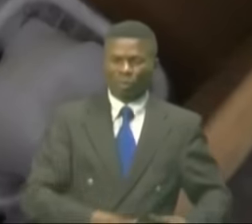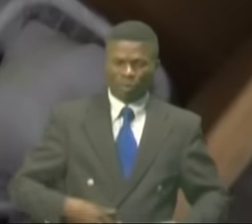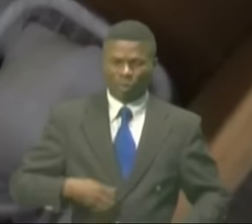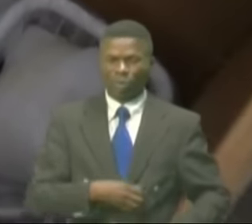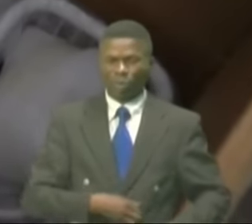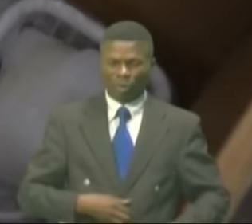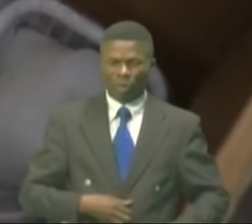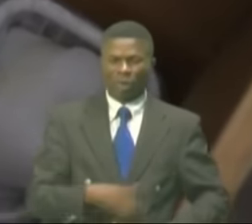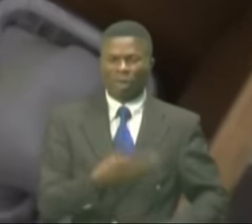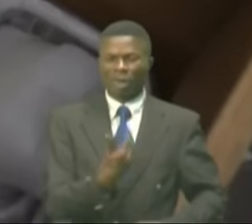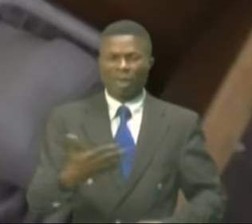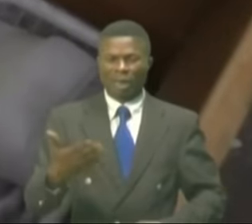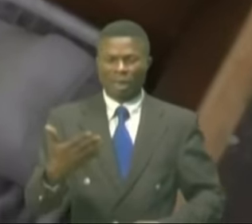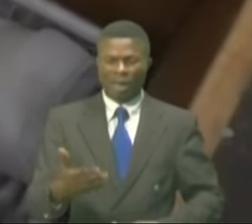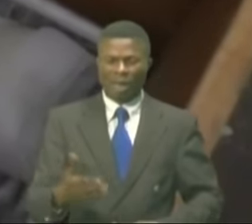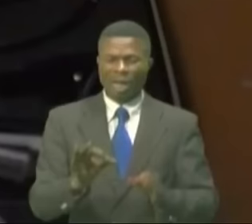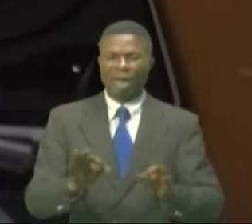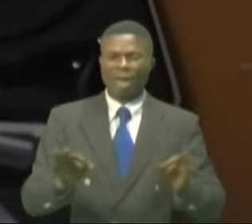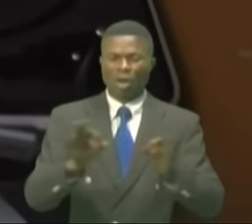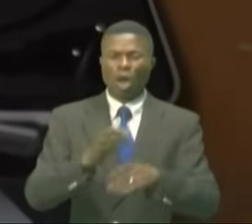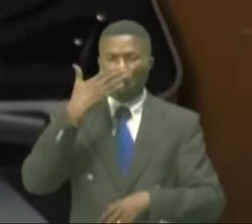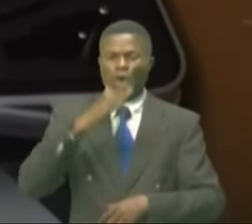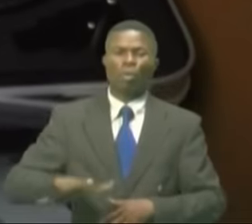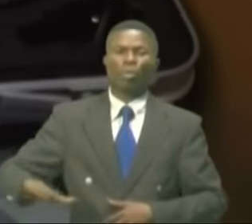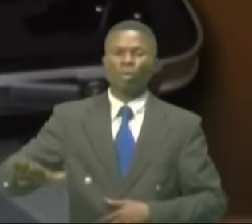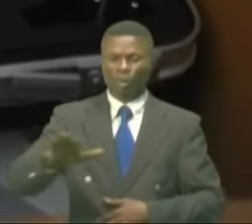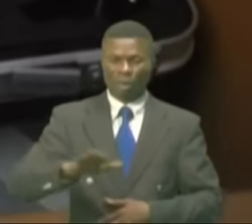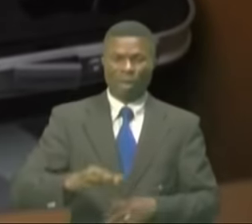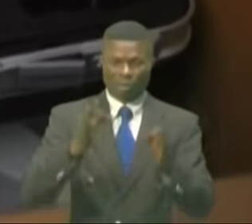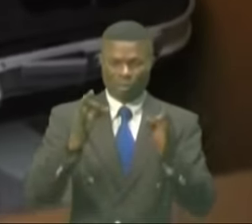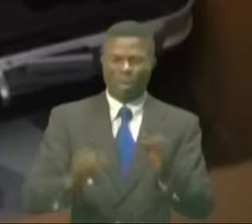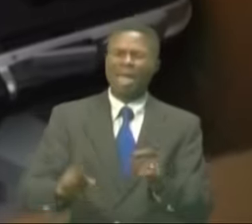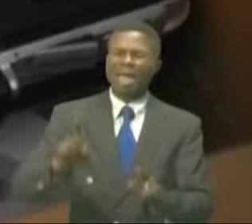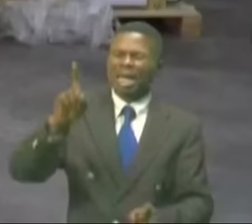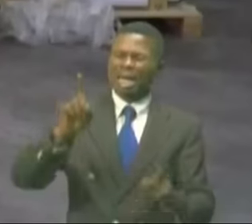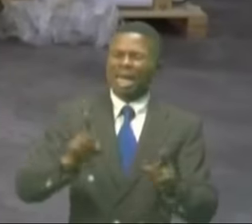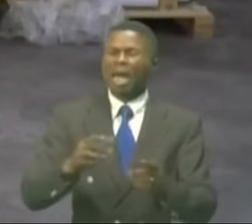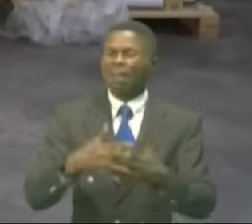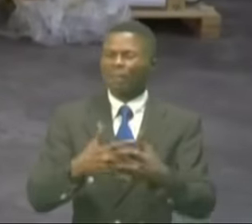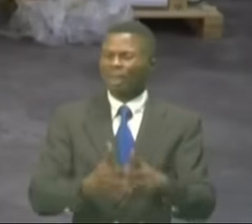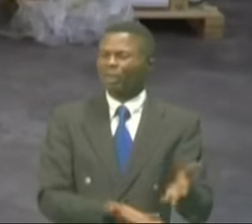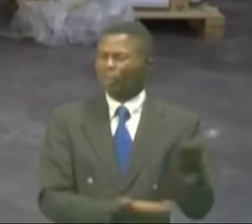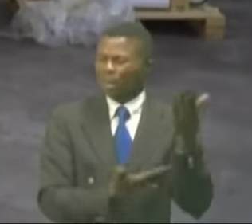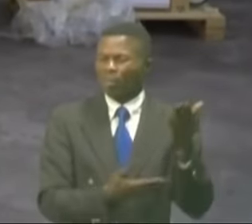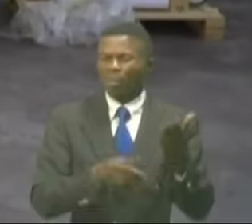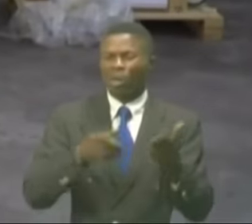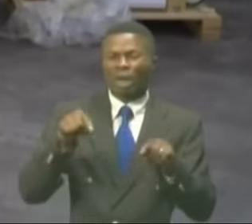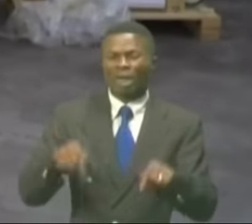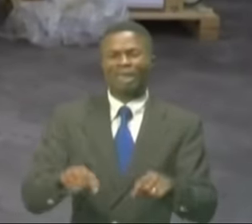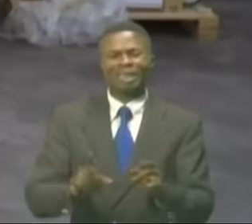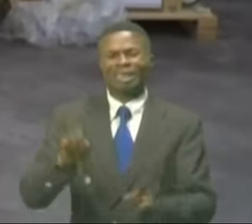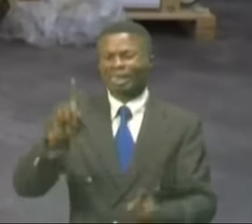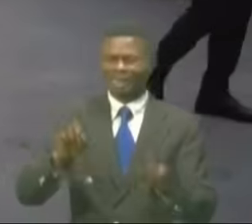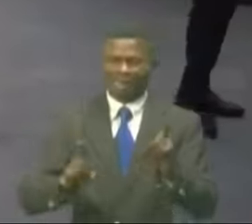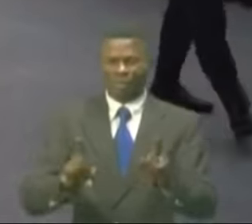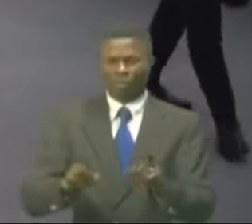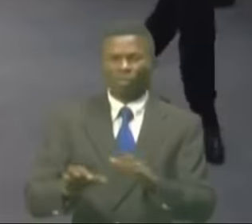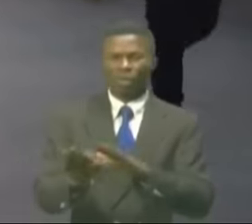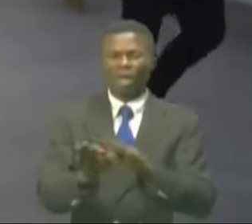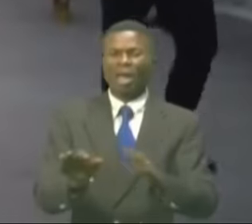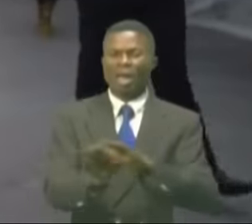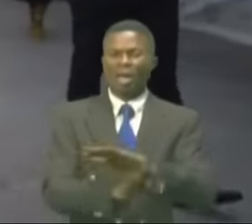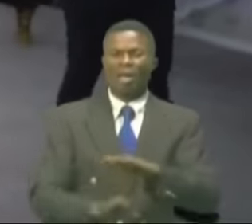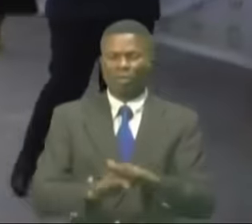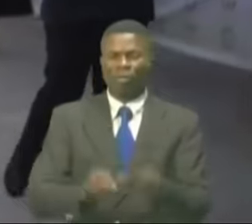Des instruments rares dans les hôpitaux du pays, alors que leur besoin est en constante croissance. La Fondation Denis